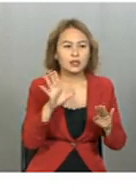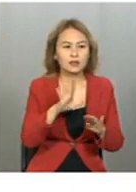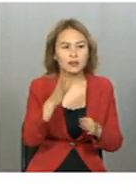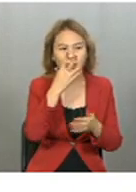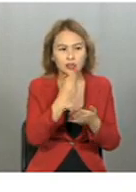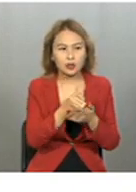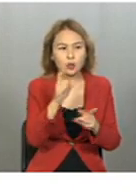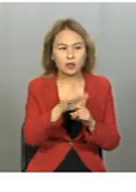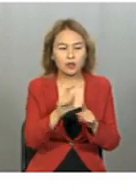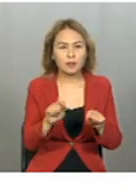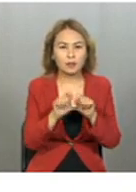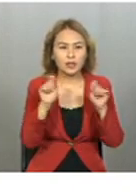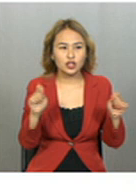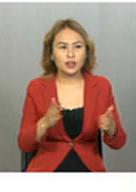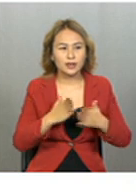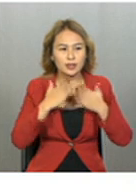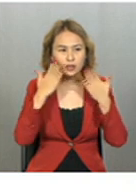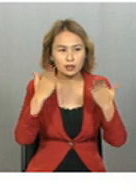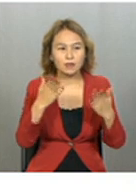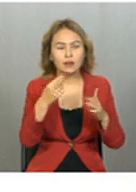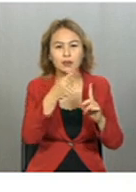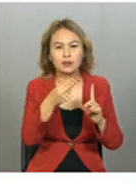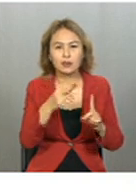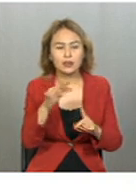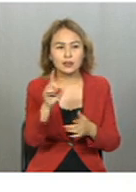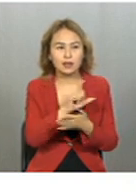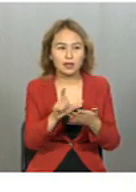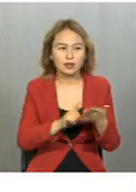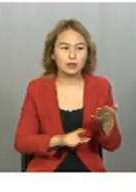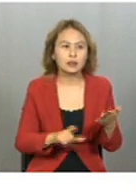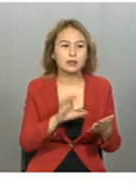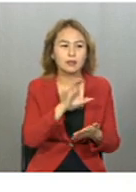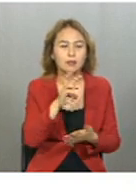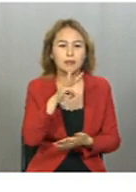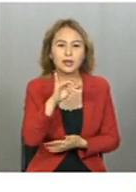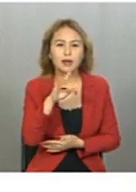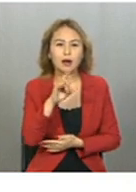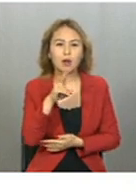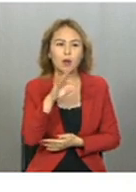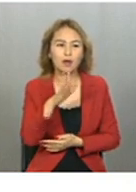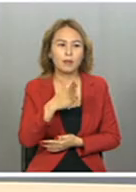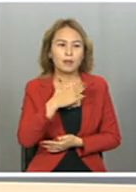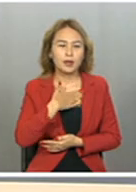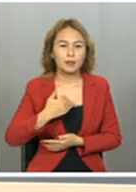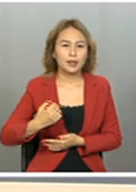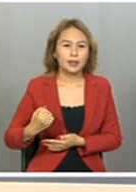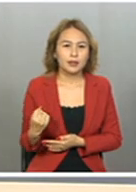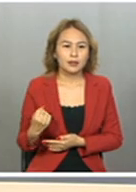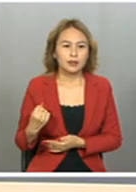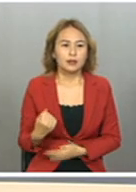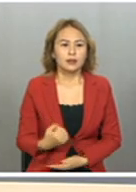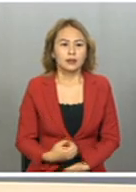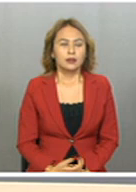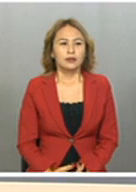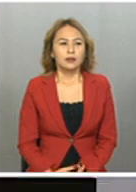образовании слов, прочитаете отрывок из стихотворения Сергея Михалкова «Мы приятели».